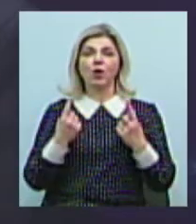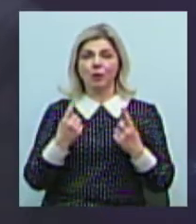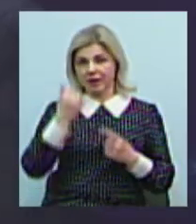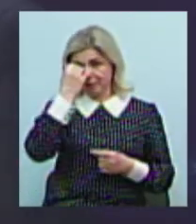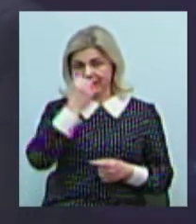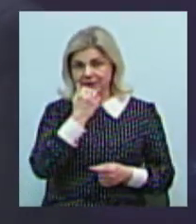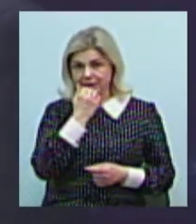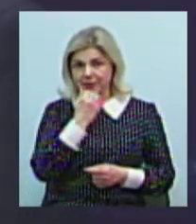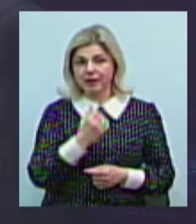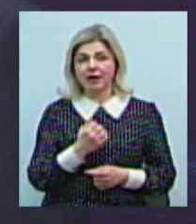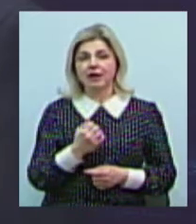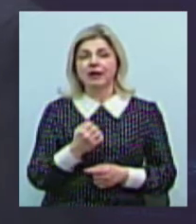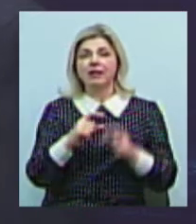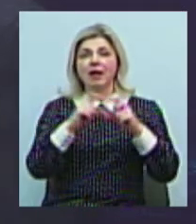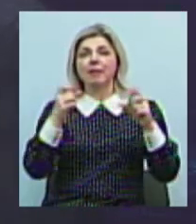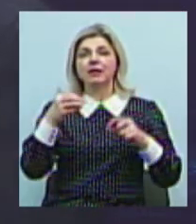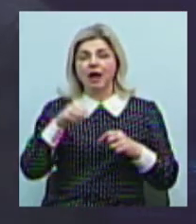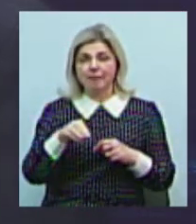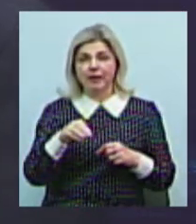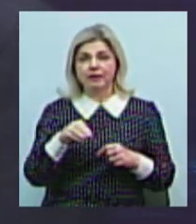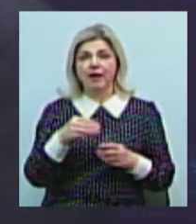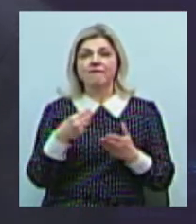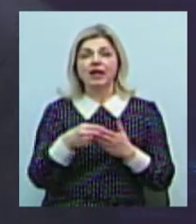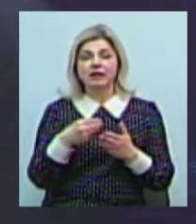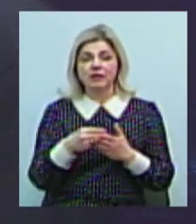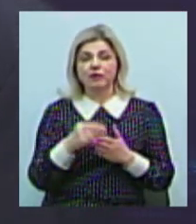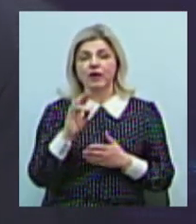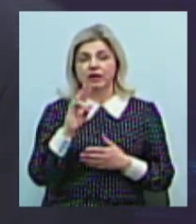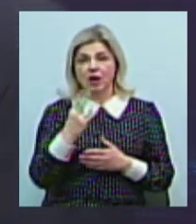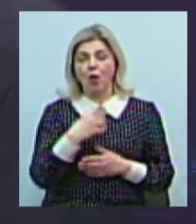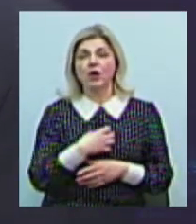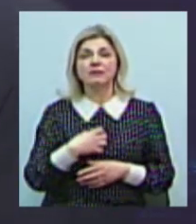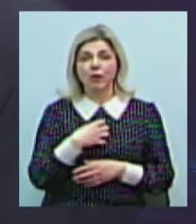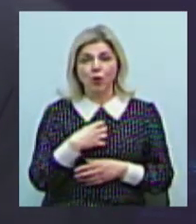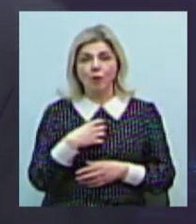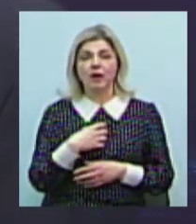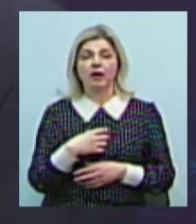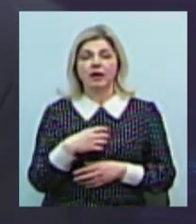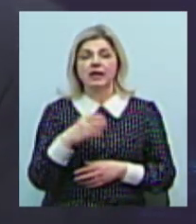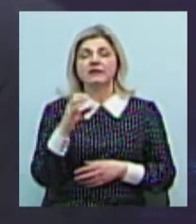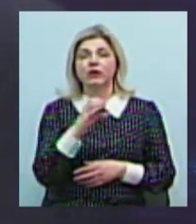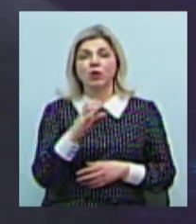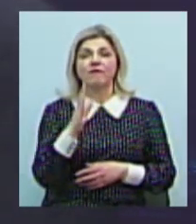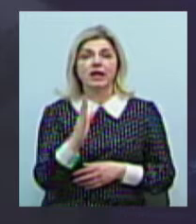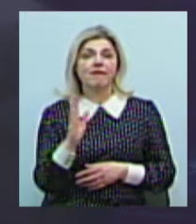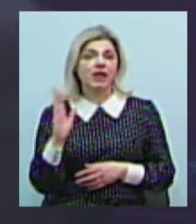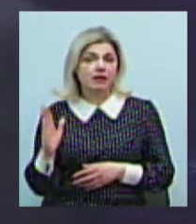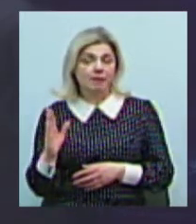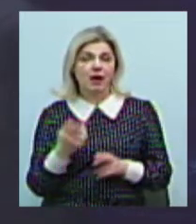спасибо директору департамента Николаевского финансов Николаевского горосполкома Светлок Вере Евгеньевне,